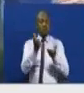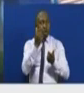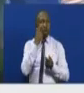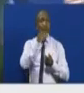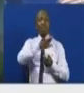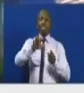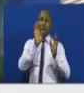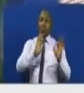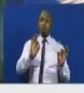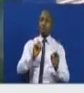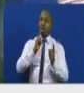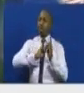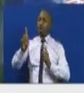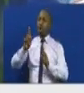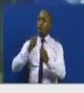sikuko kwenda mgawani kula.